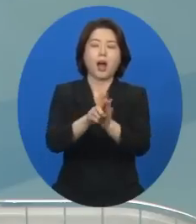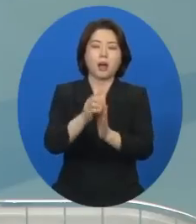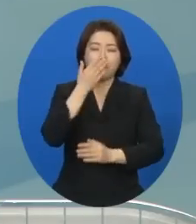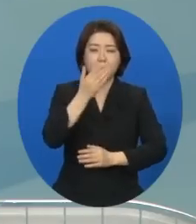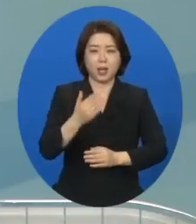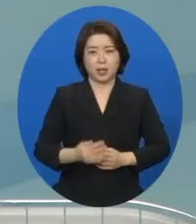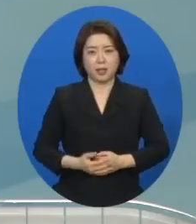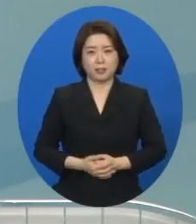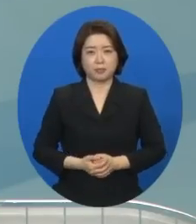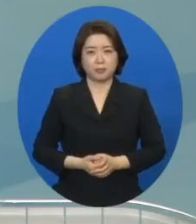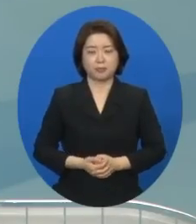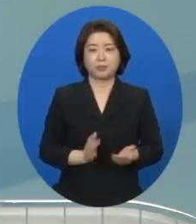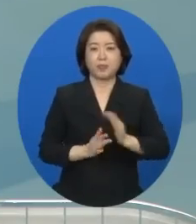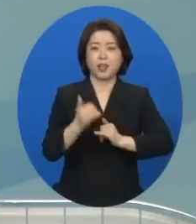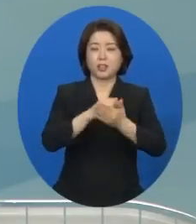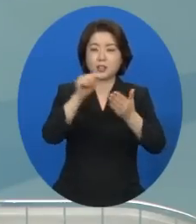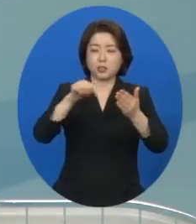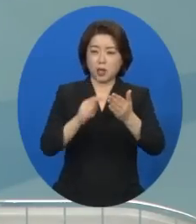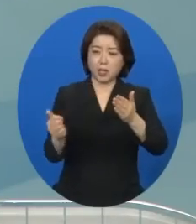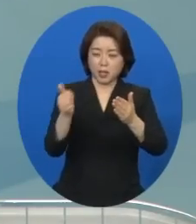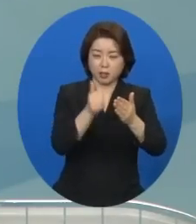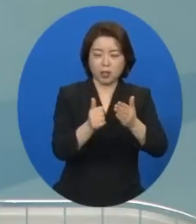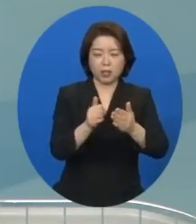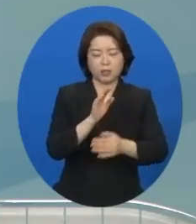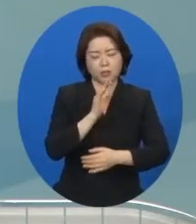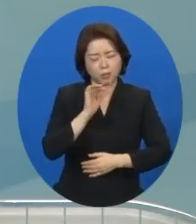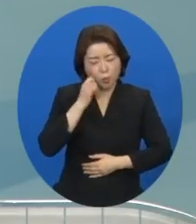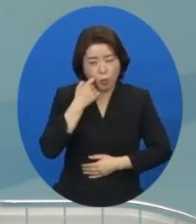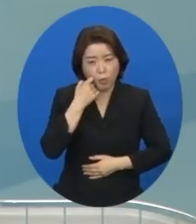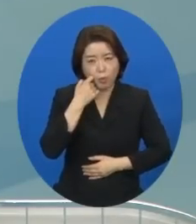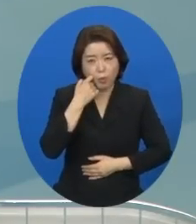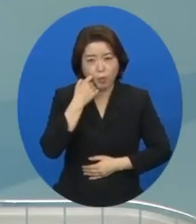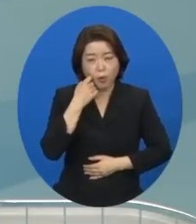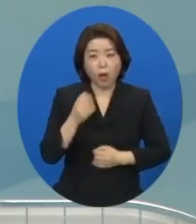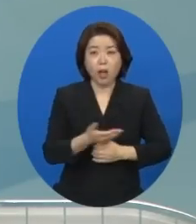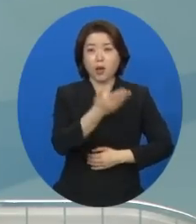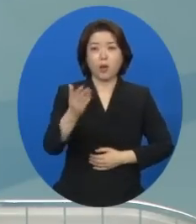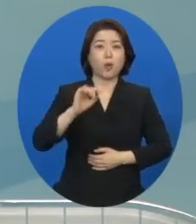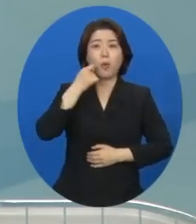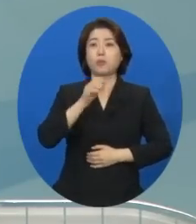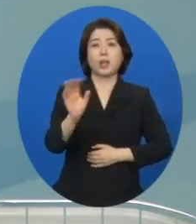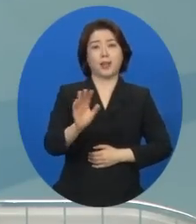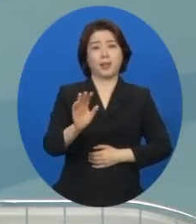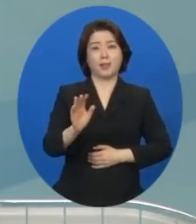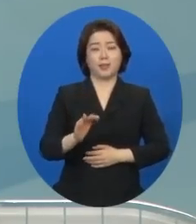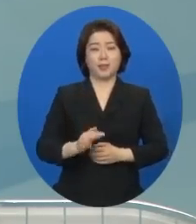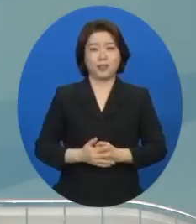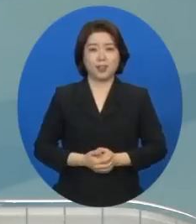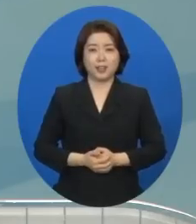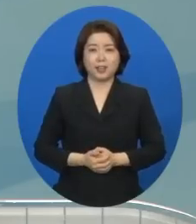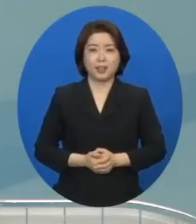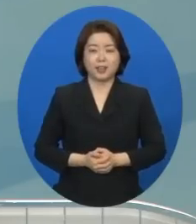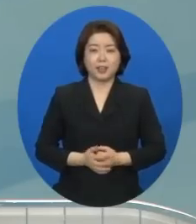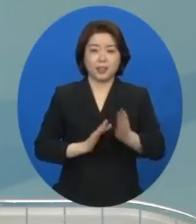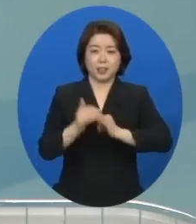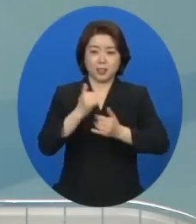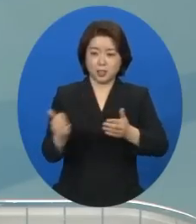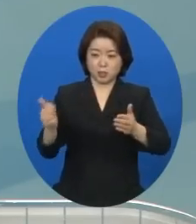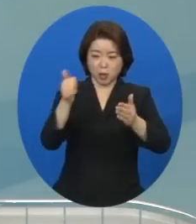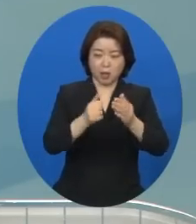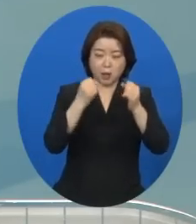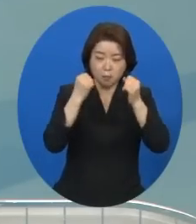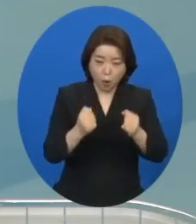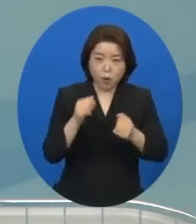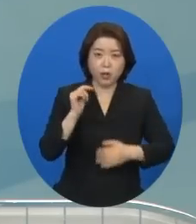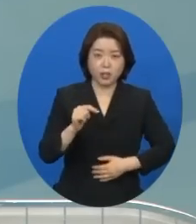거예요. 예수님 안에 거하는 게 너무 어렵습니다. 여러분 어렵지 않아요. 예수님 안에 머물러 있는